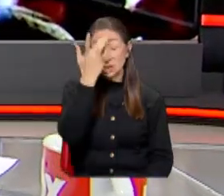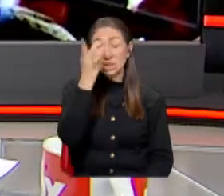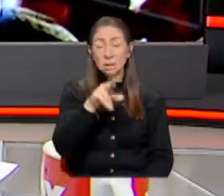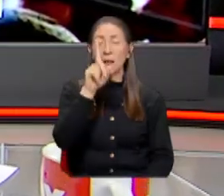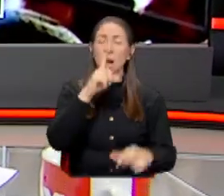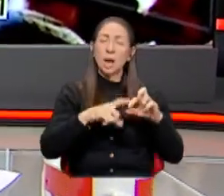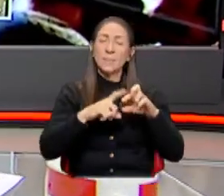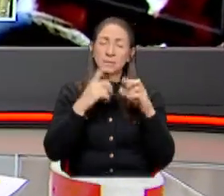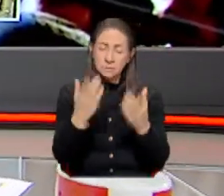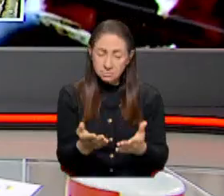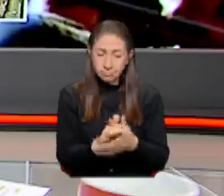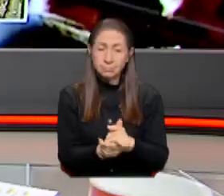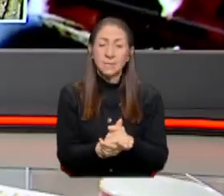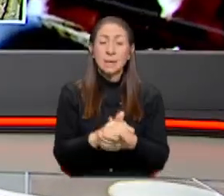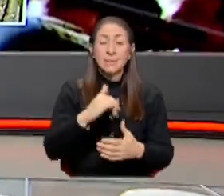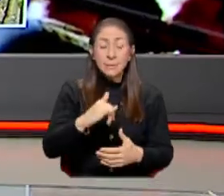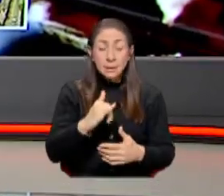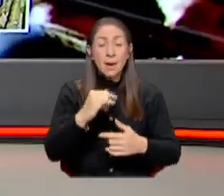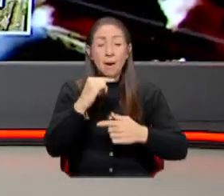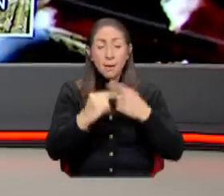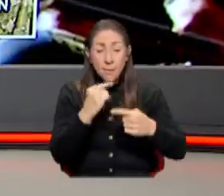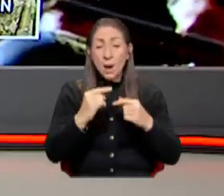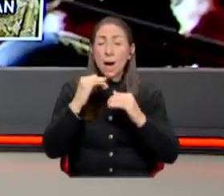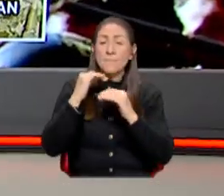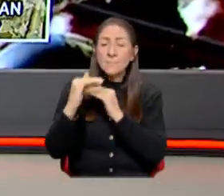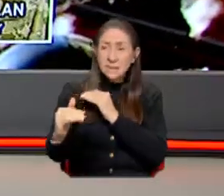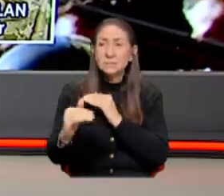Şehitlerimize Allah'tan rahmet diliyorum. Yakınlarına ve milletimize